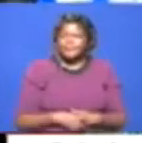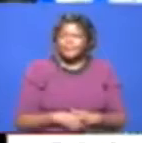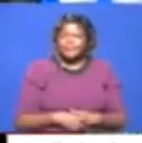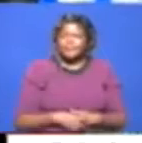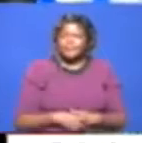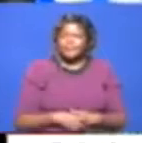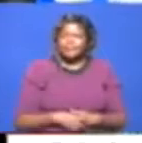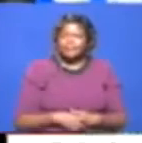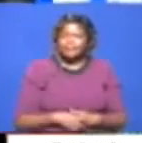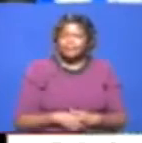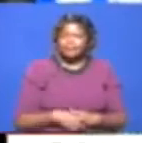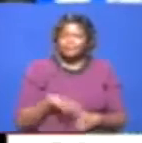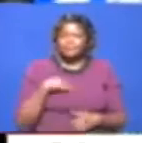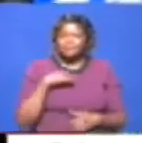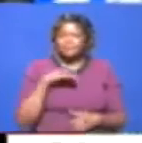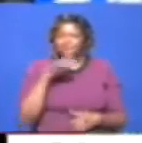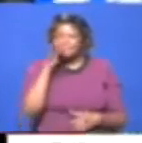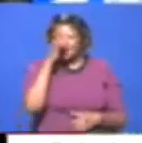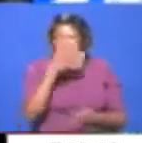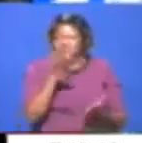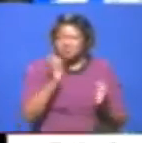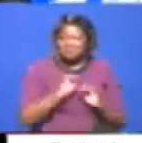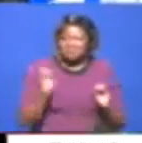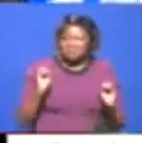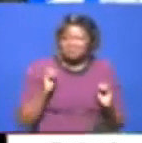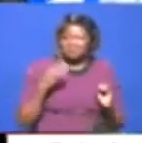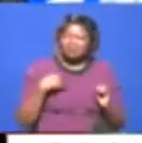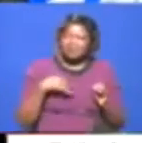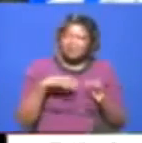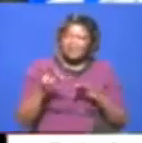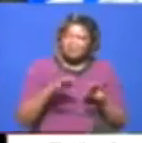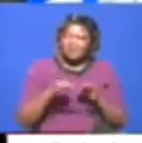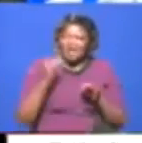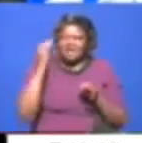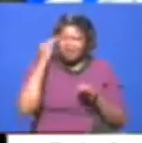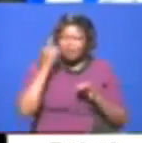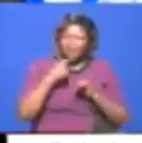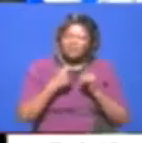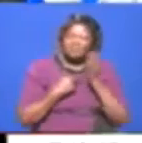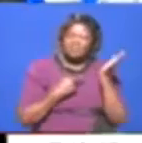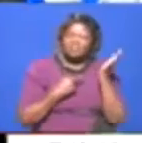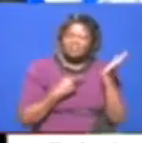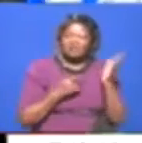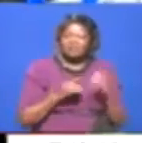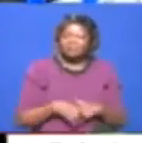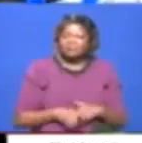Usidanganywe na mtu. Mimi nawaeleza tu, mimi najua natoka huko.